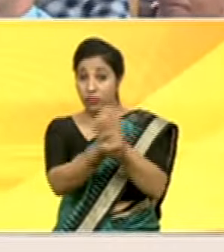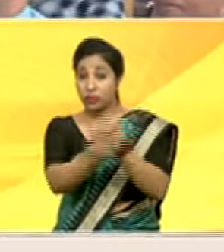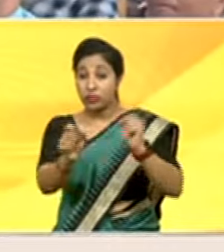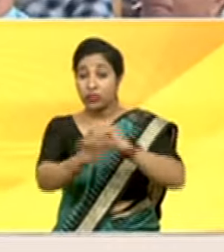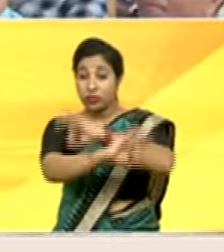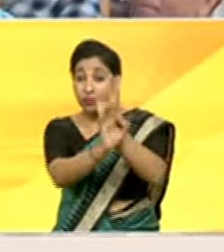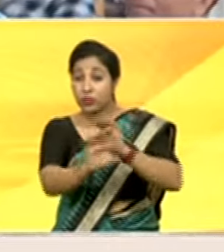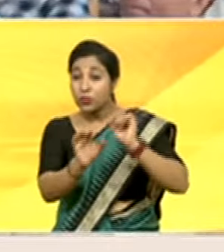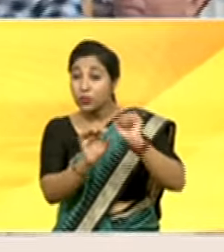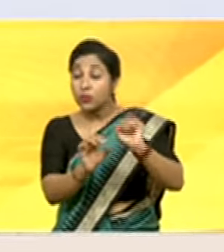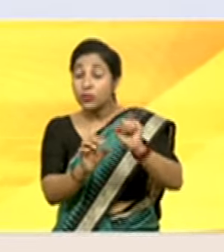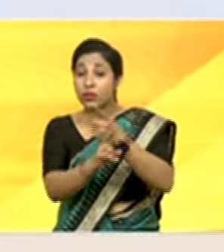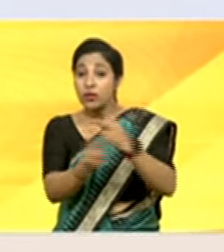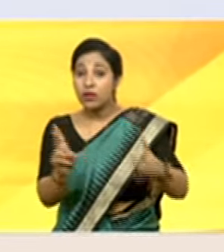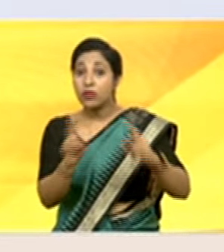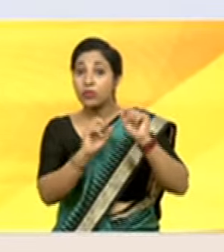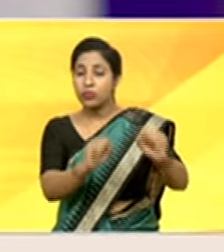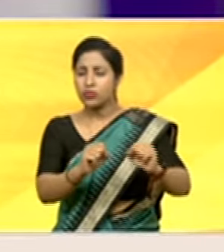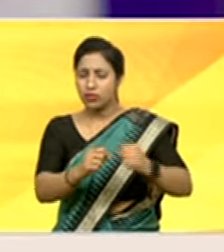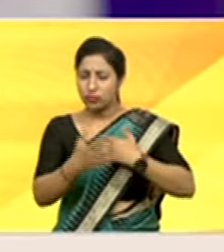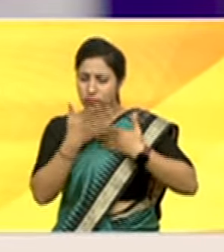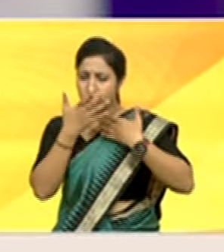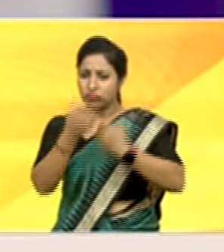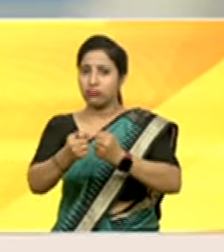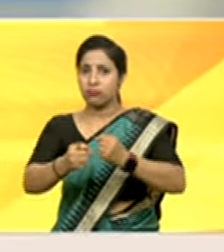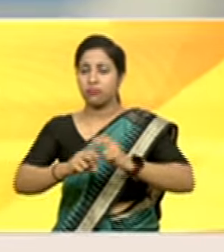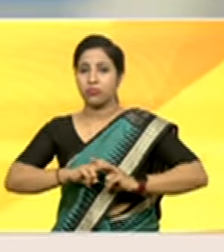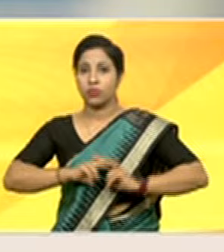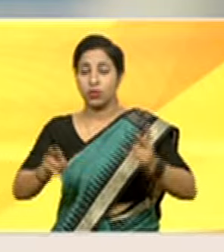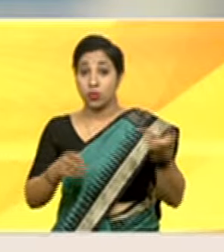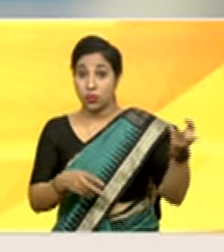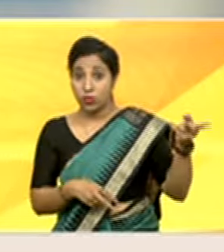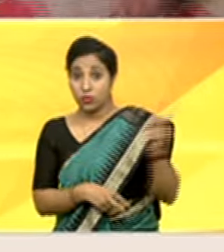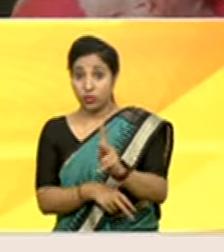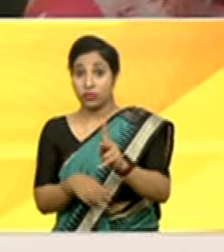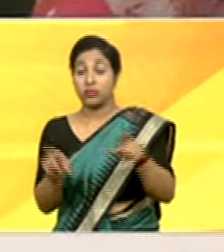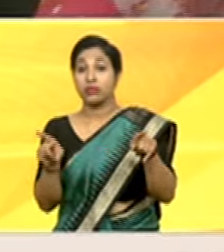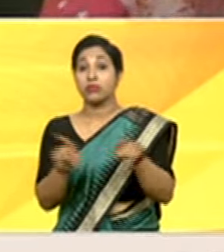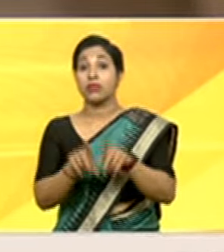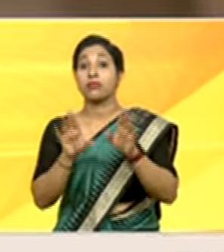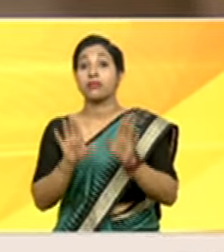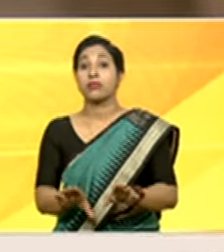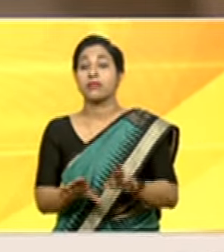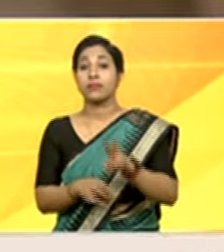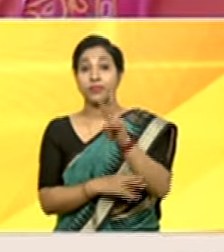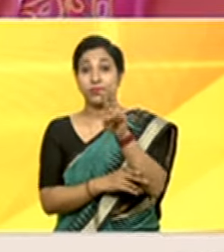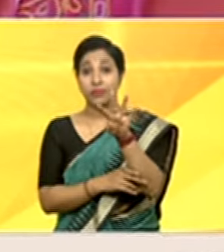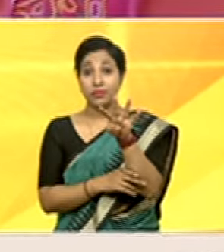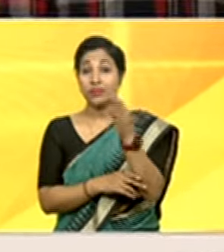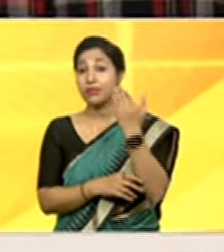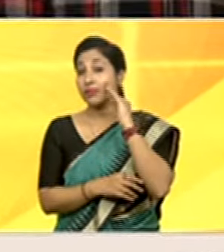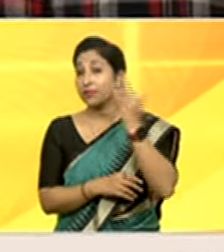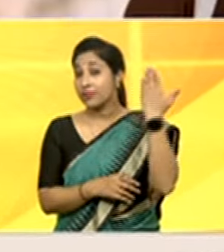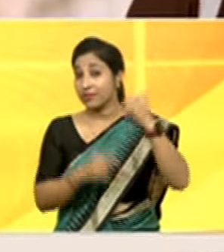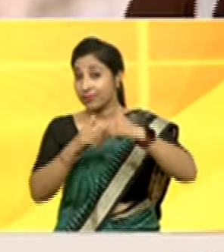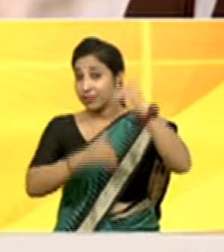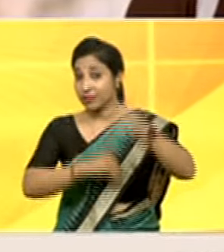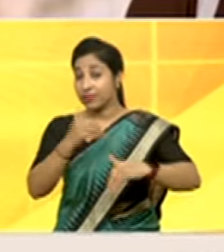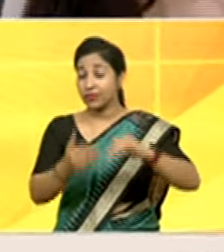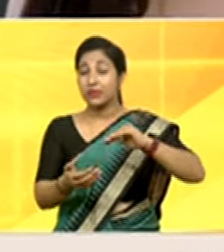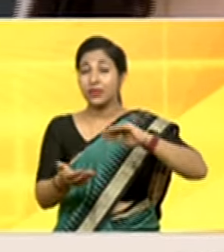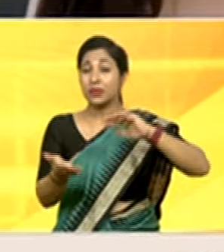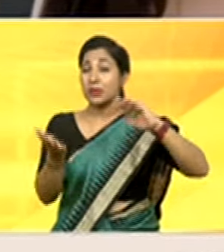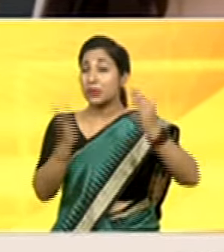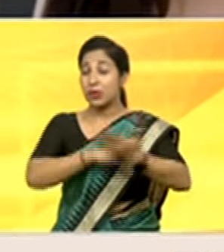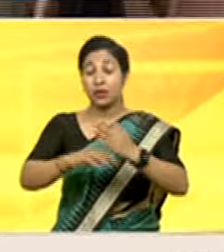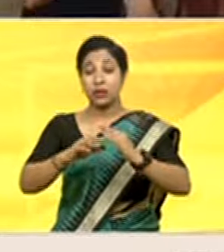ववस्ताओं पर अपना अटूट विश्वास दोहराया है चौबिस का चुनाव दुनिया का